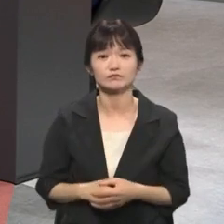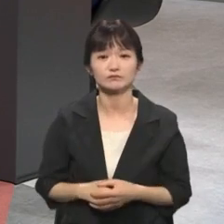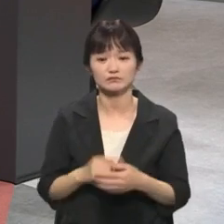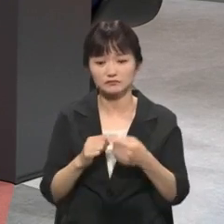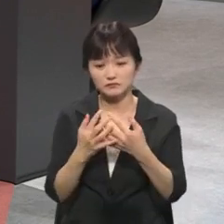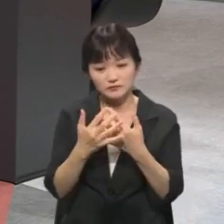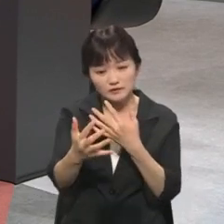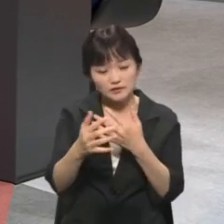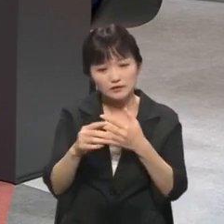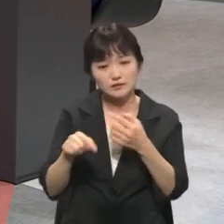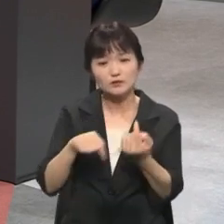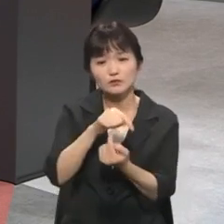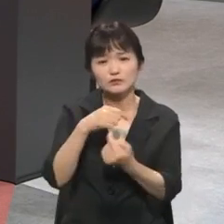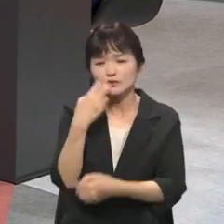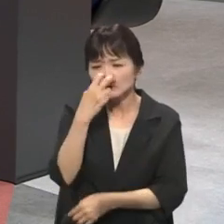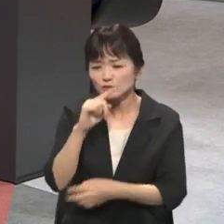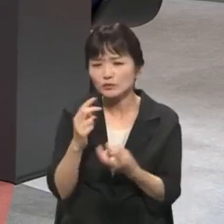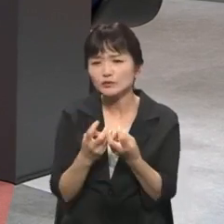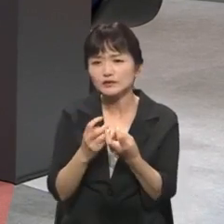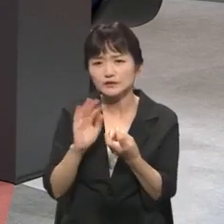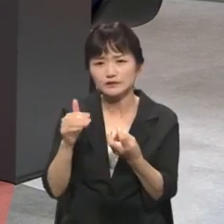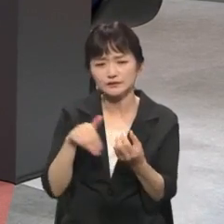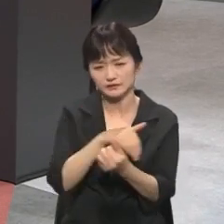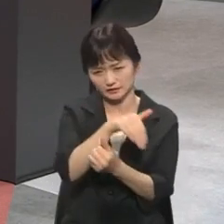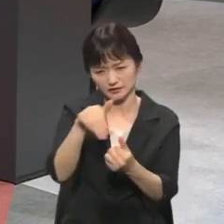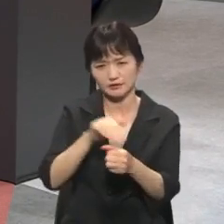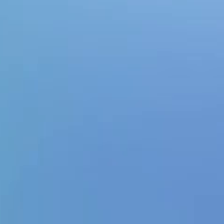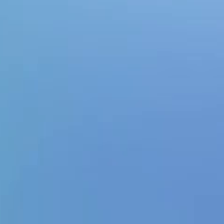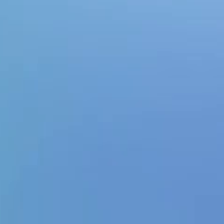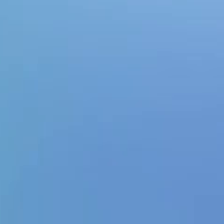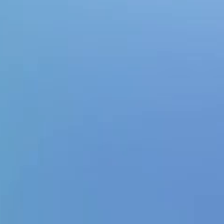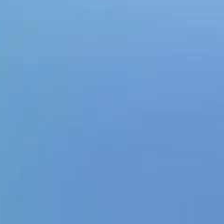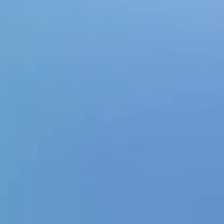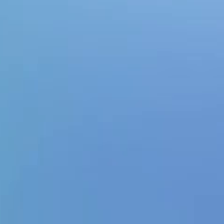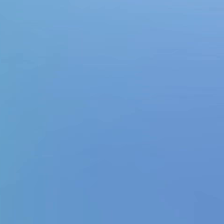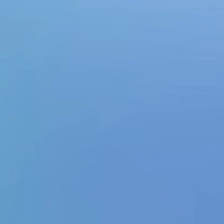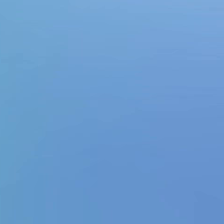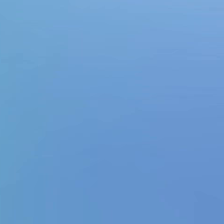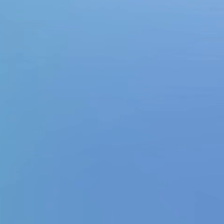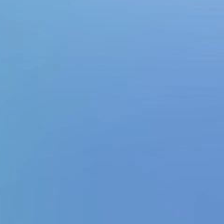뭐 이런 부분도 어떻게 진행되는지 좀 눈여겨서 지켜봐야 될 것 같고요